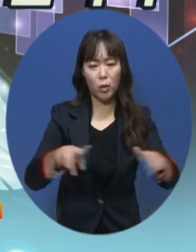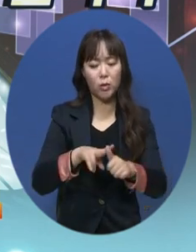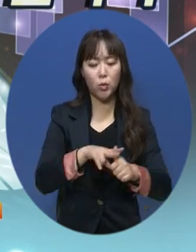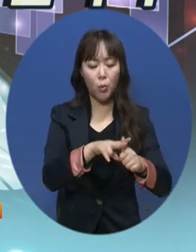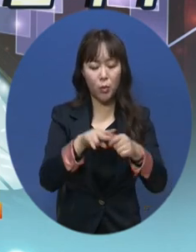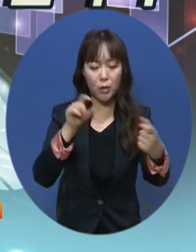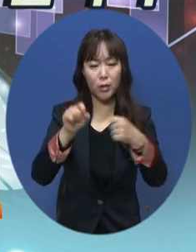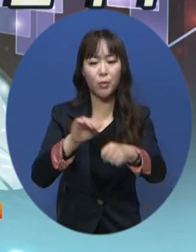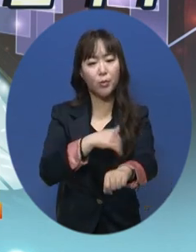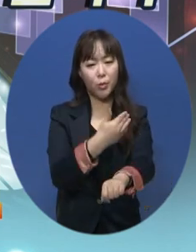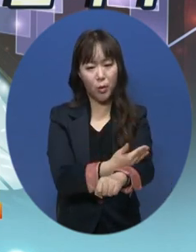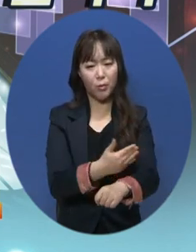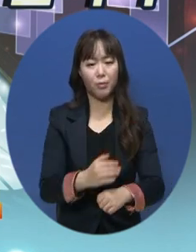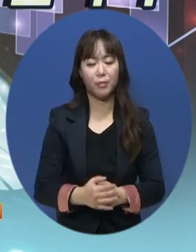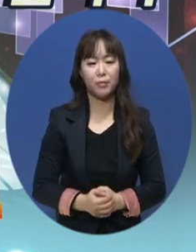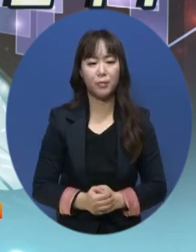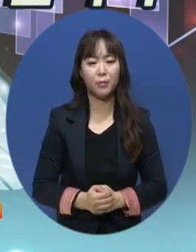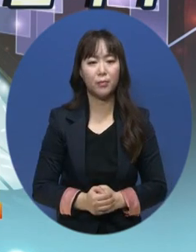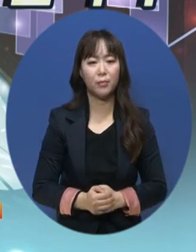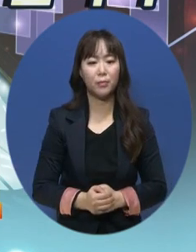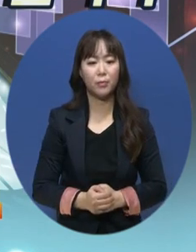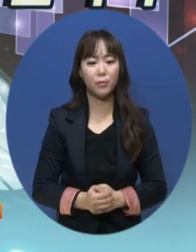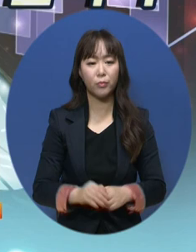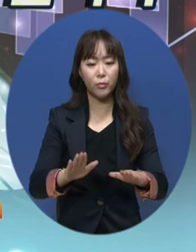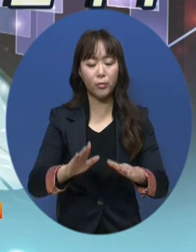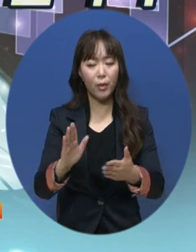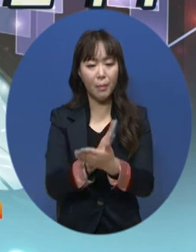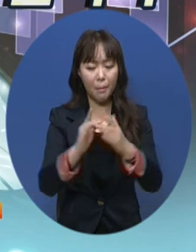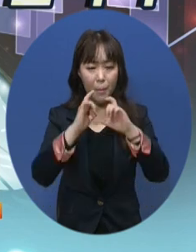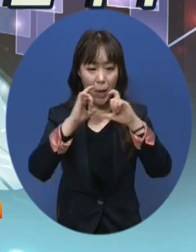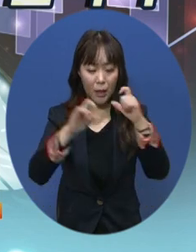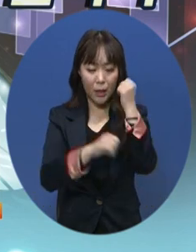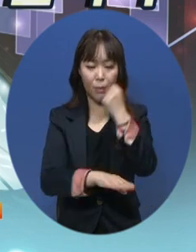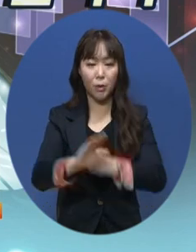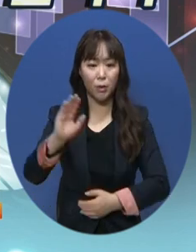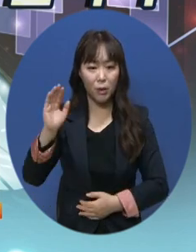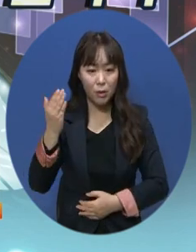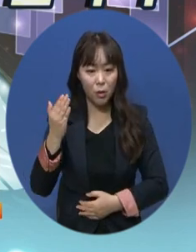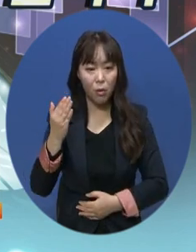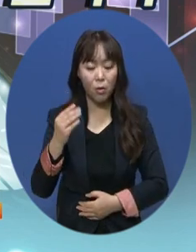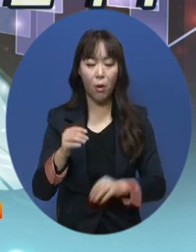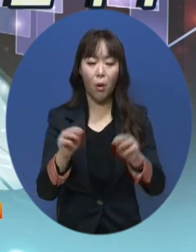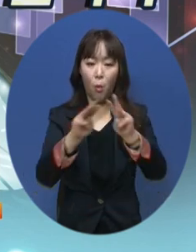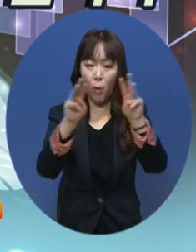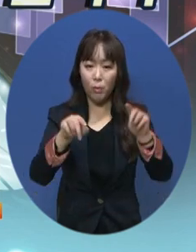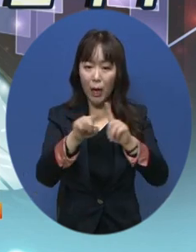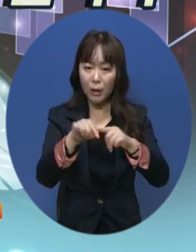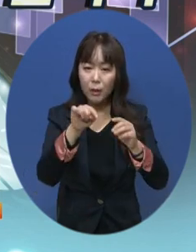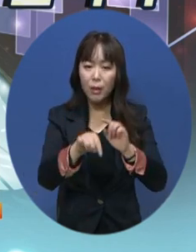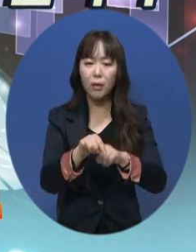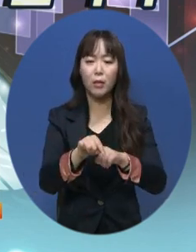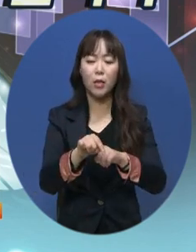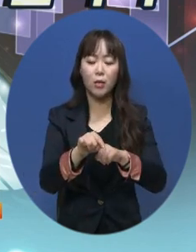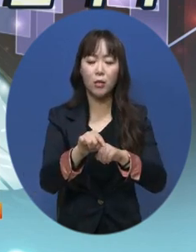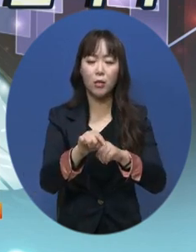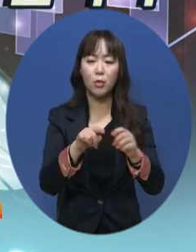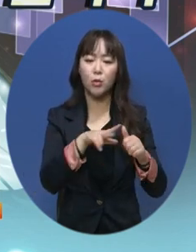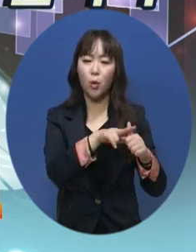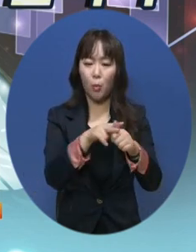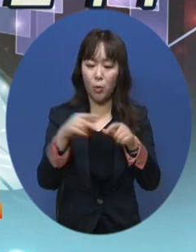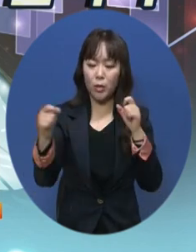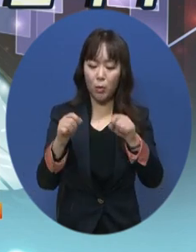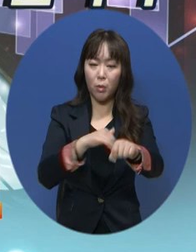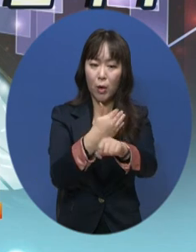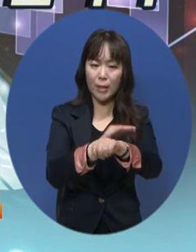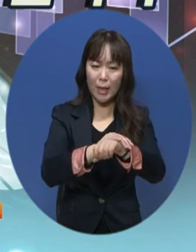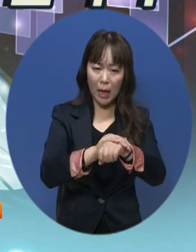정보 접근권입니다. 이번 판결이 기초가 돼서 웹사이트들이 정보 접근권이 잘